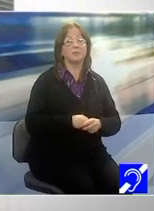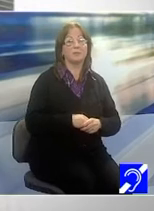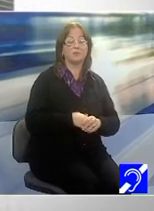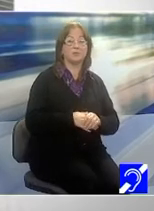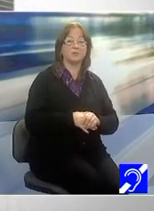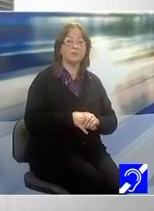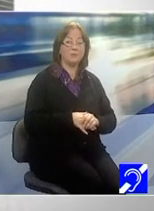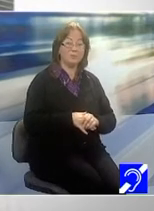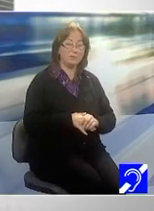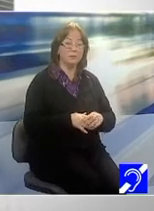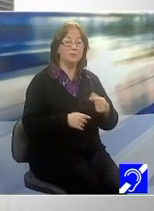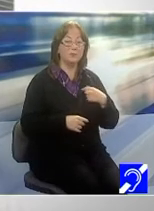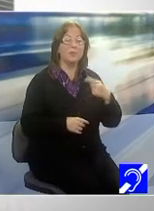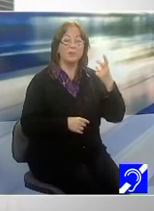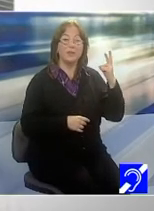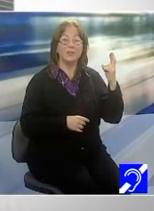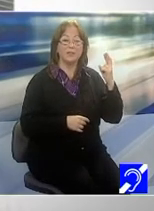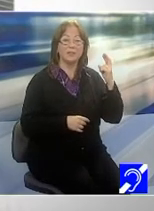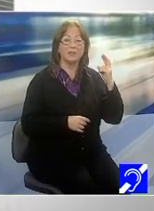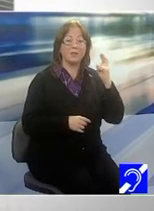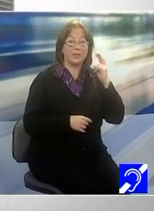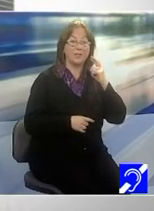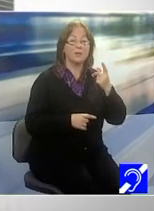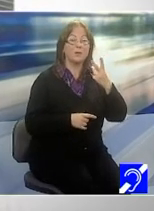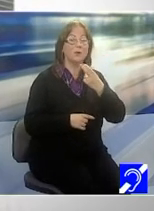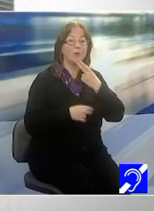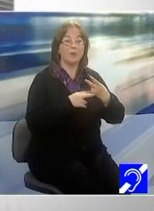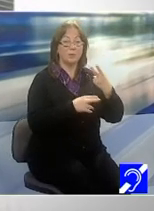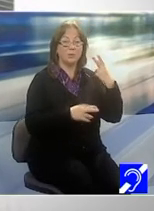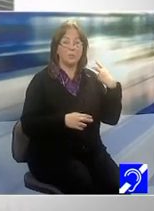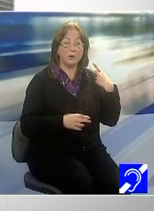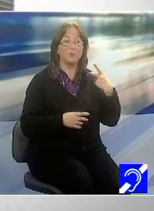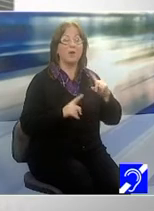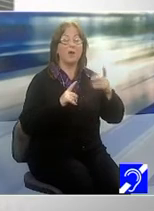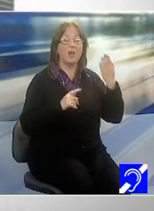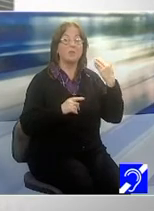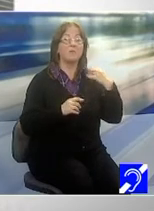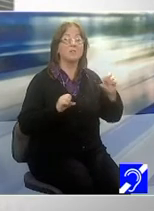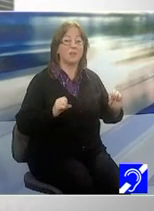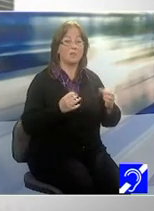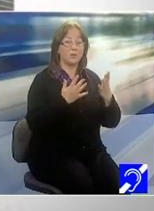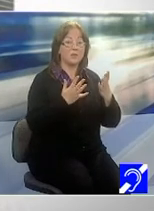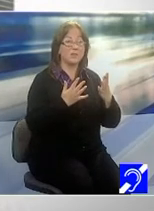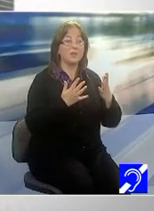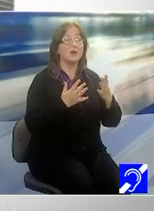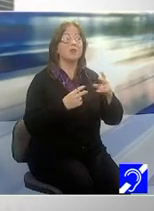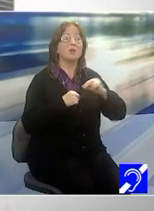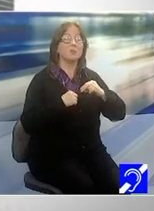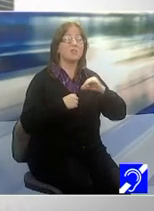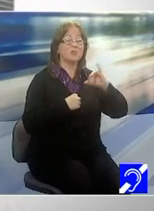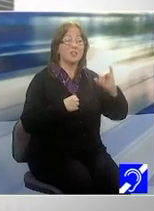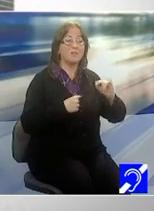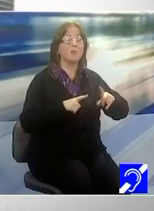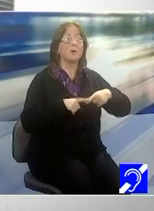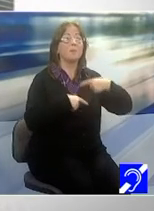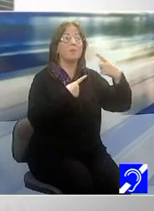fost obișnuiți. Cred că dacă acum 2 ani, în plin conflict, Ponta Băsescu, cineva ne spunea că peste 2 ani o să avem la